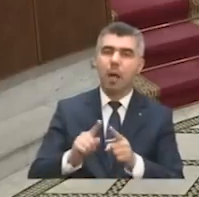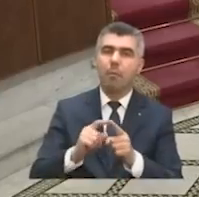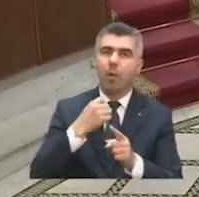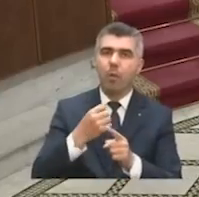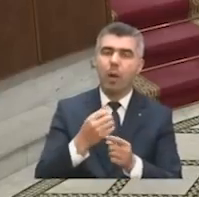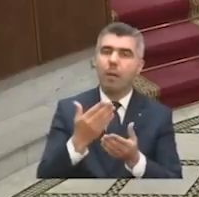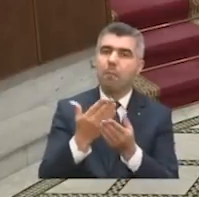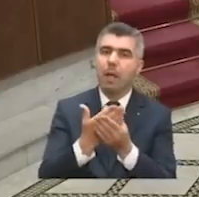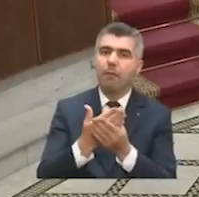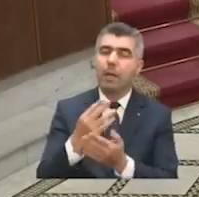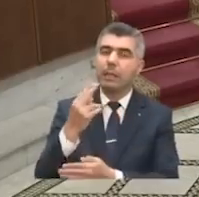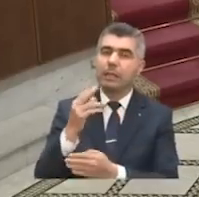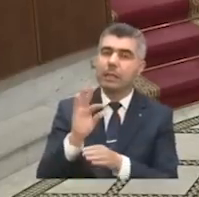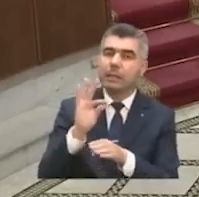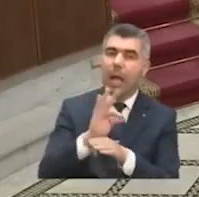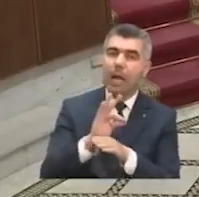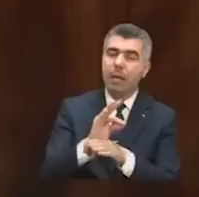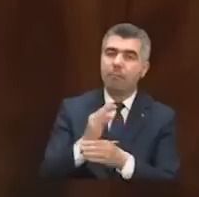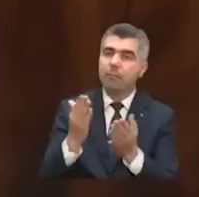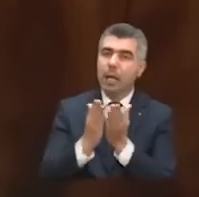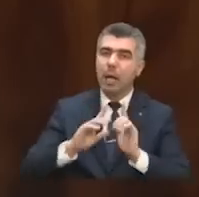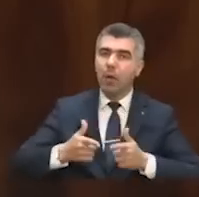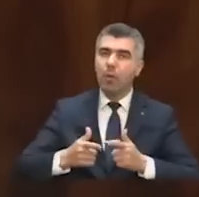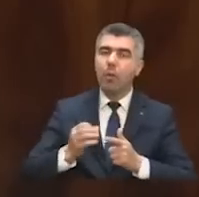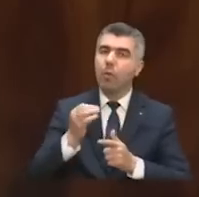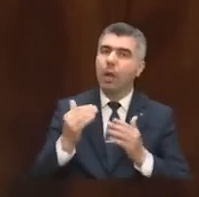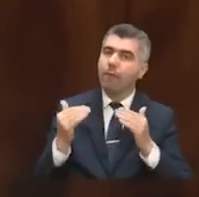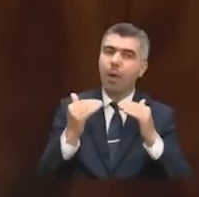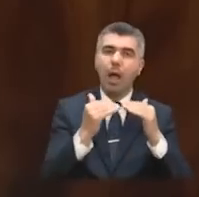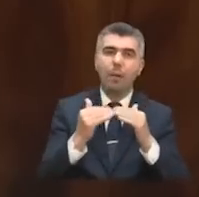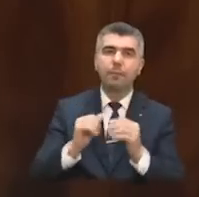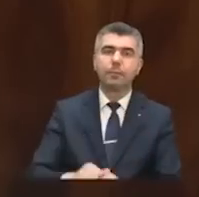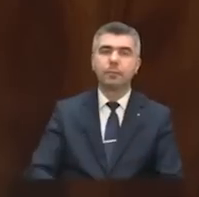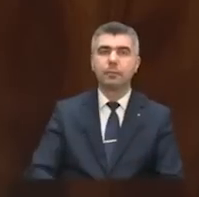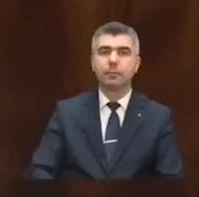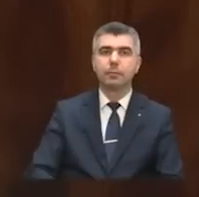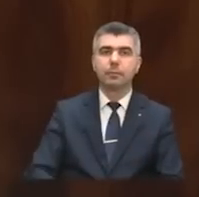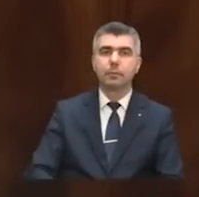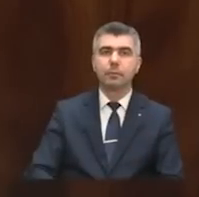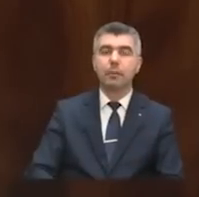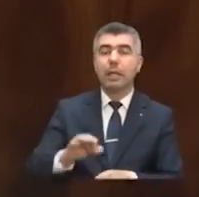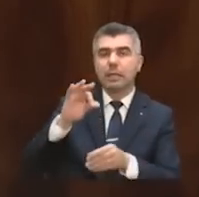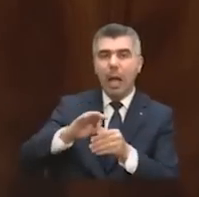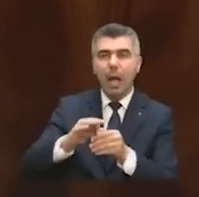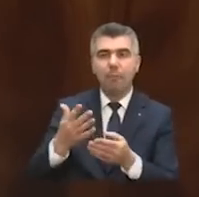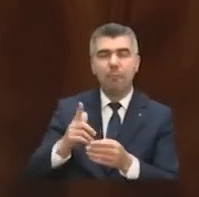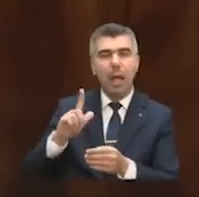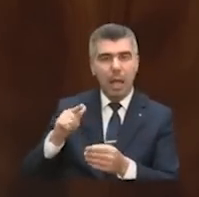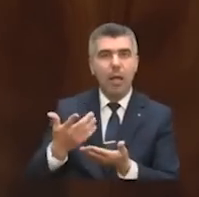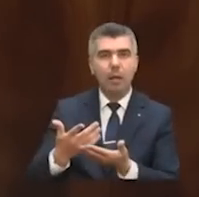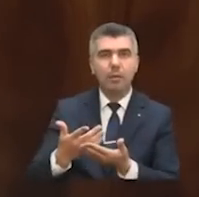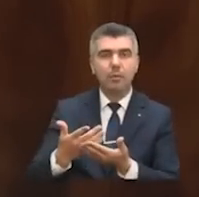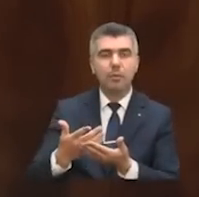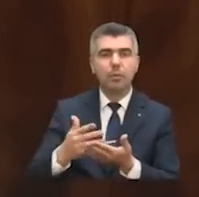هي ديال التعليم، لأنه مصيرية. حنا درنا انتخابات